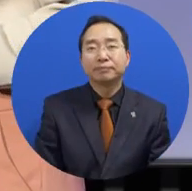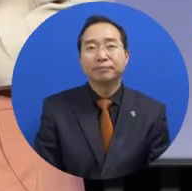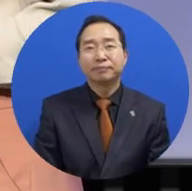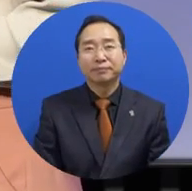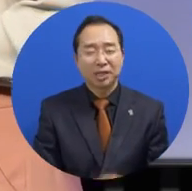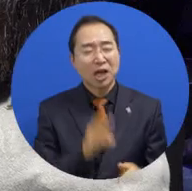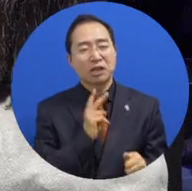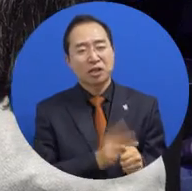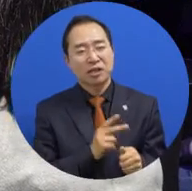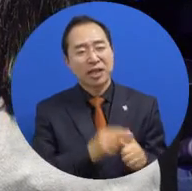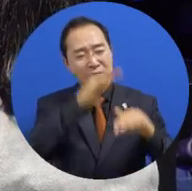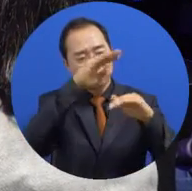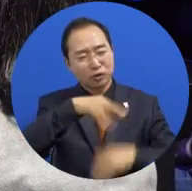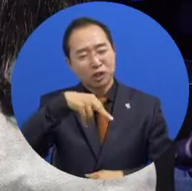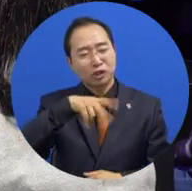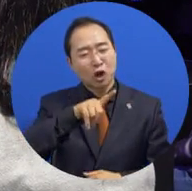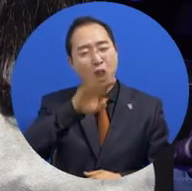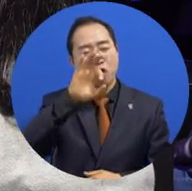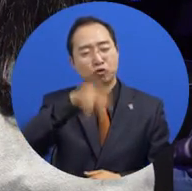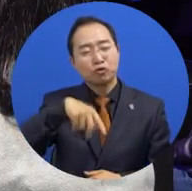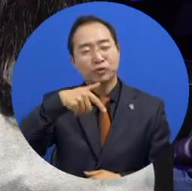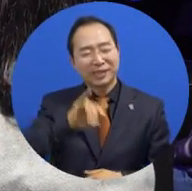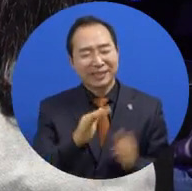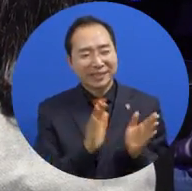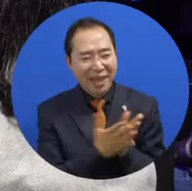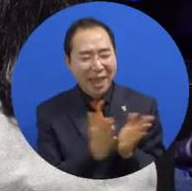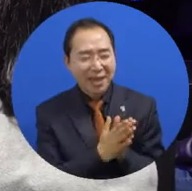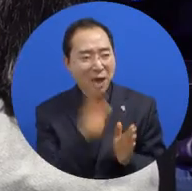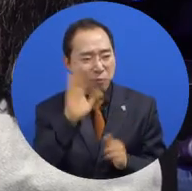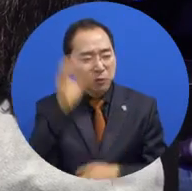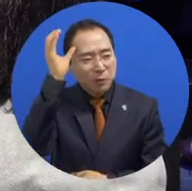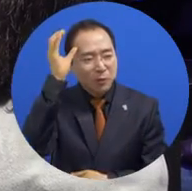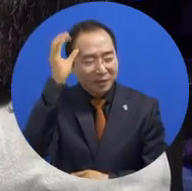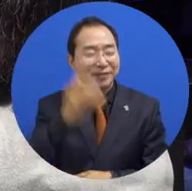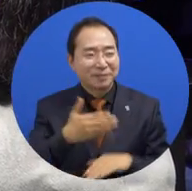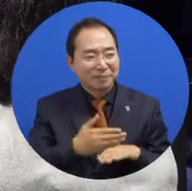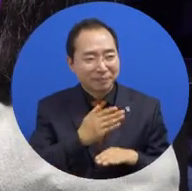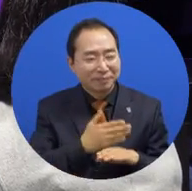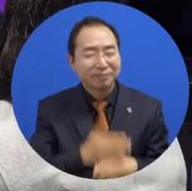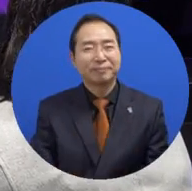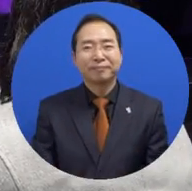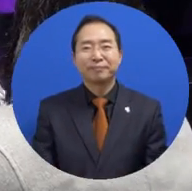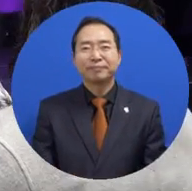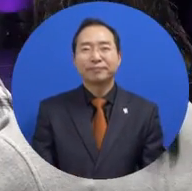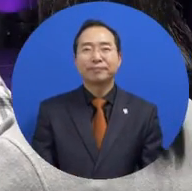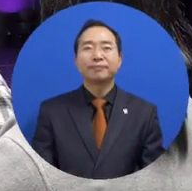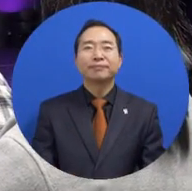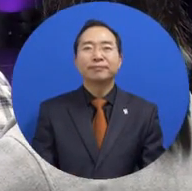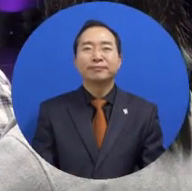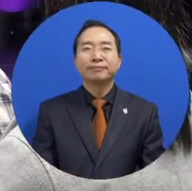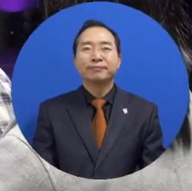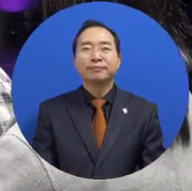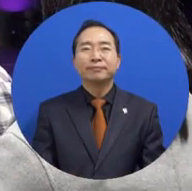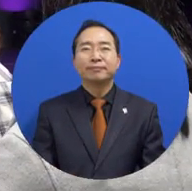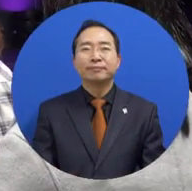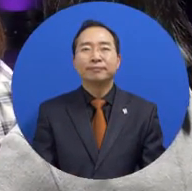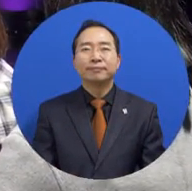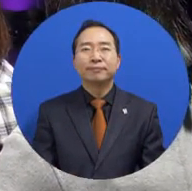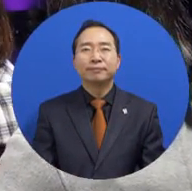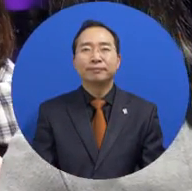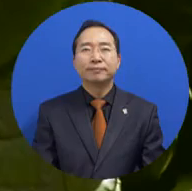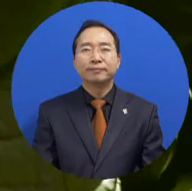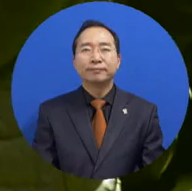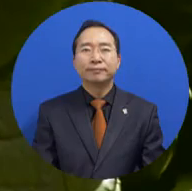거죠. 선생님께서 들려주실 서유기 이야기 기대해 보겠습니다. 오늘 말씀 감사합니다. 네, 네, 네,